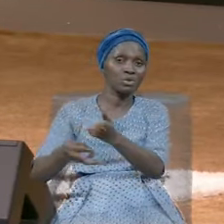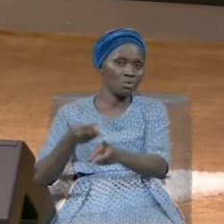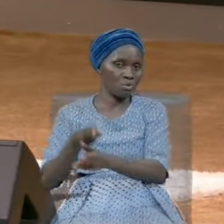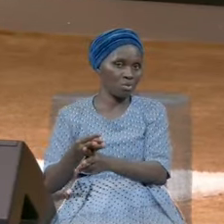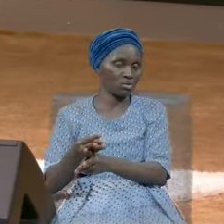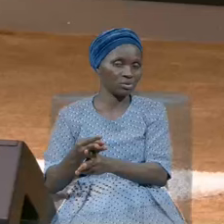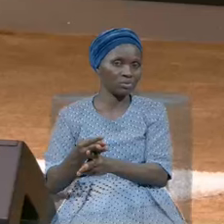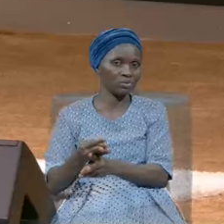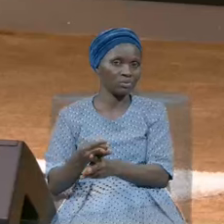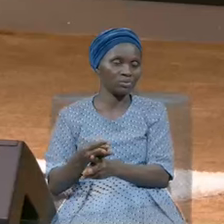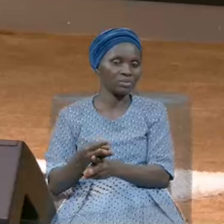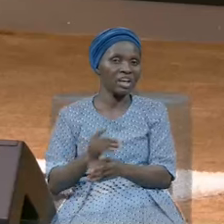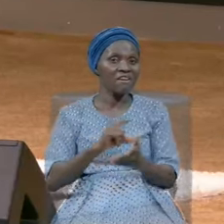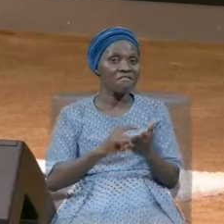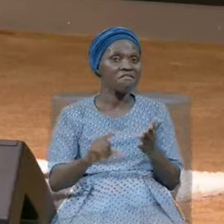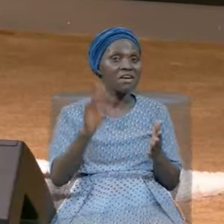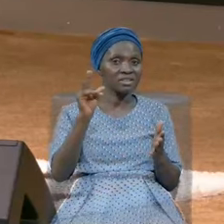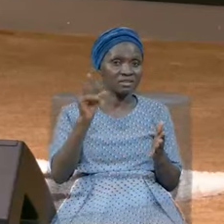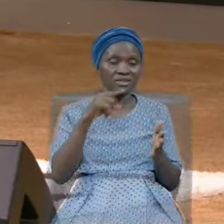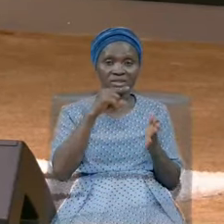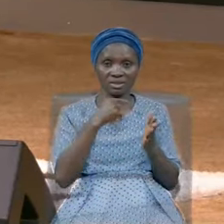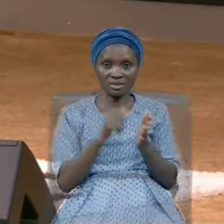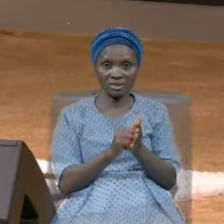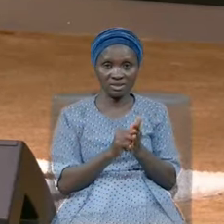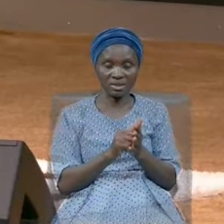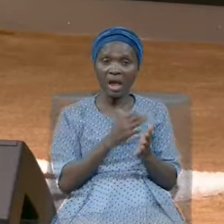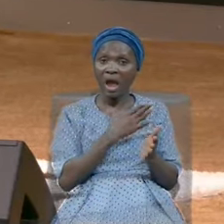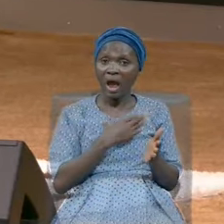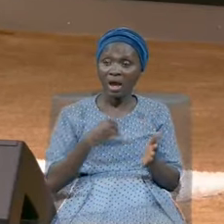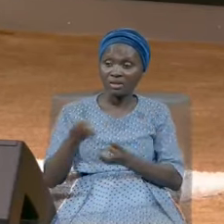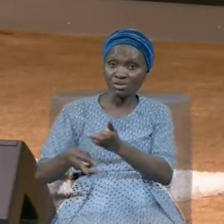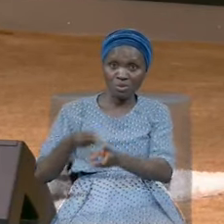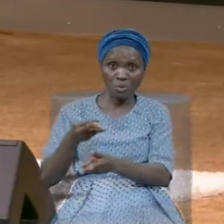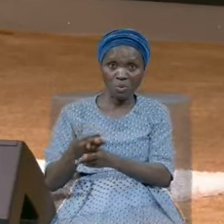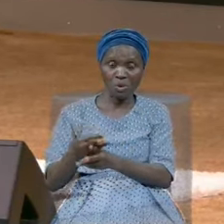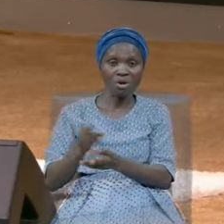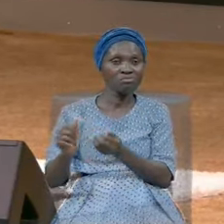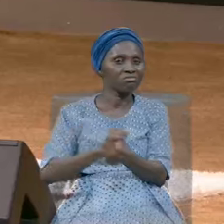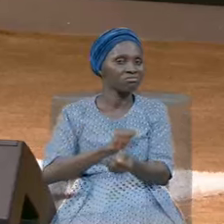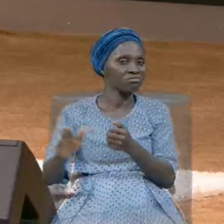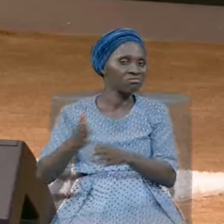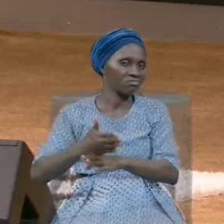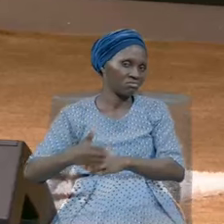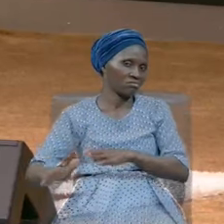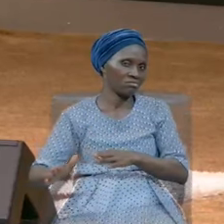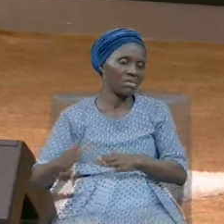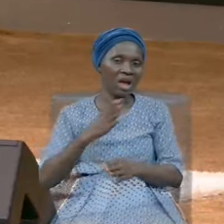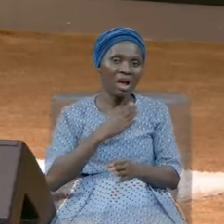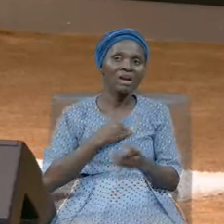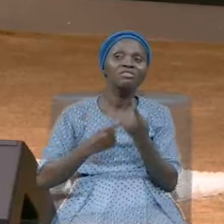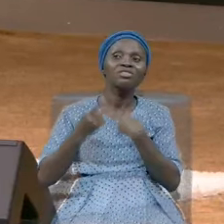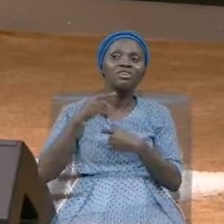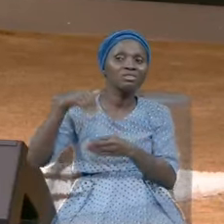monde. Verset 17. Et le monde passe, et sa convoitise